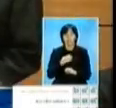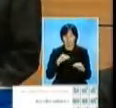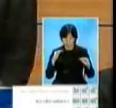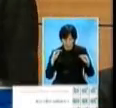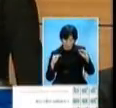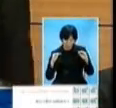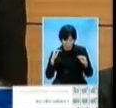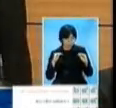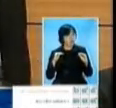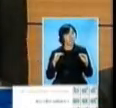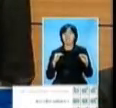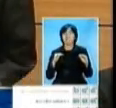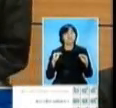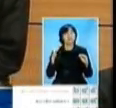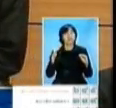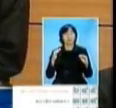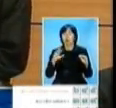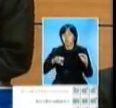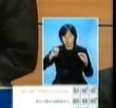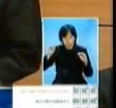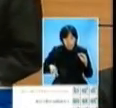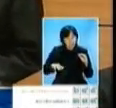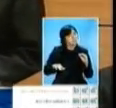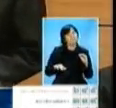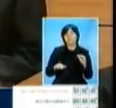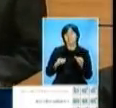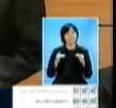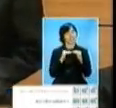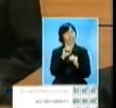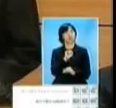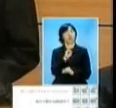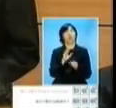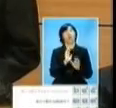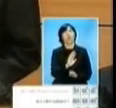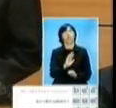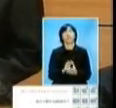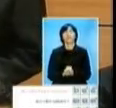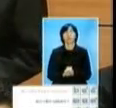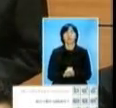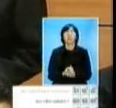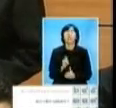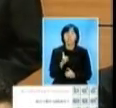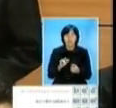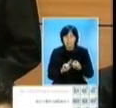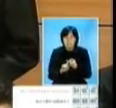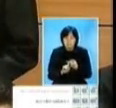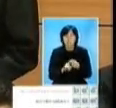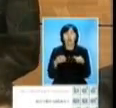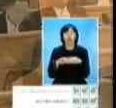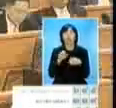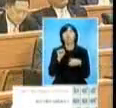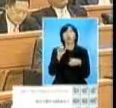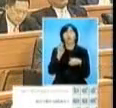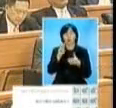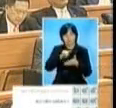ถูกร้องอ่ะกำลังแก้มาตรา68เสียเองเหมือนกับว่าตัวเองมีปัญหาเรื่องกฎหมายนี้อยู ่ แล้วก็จะแ